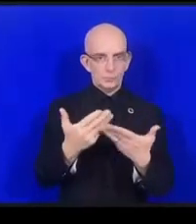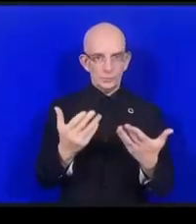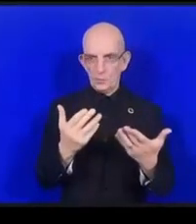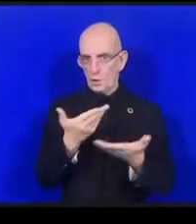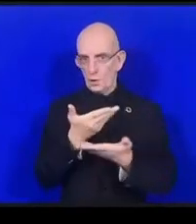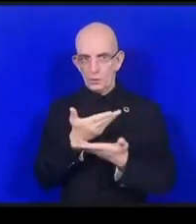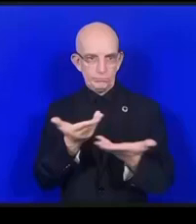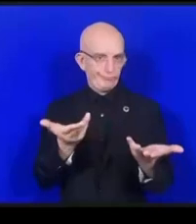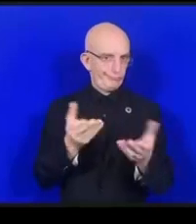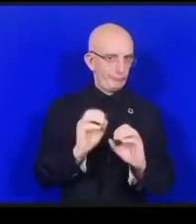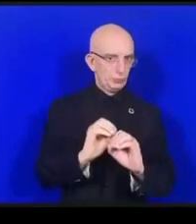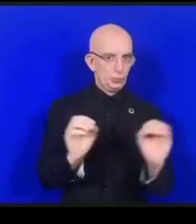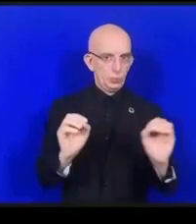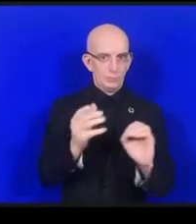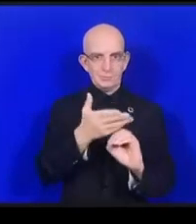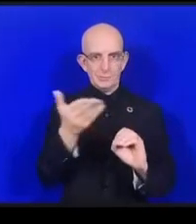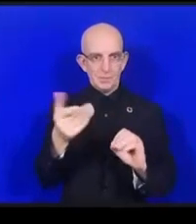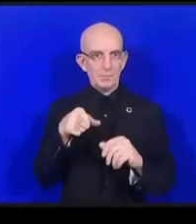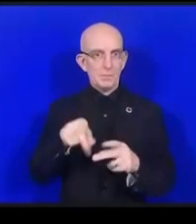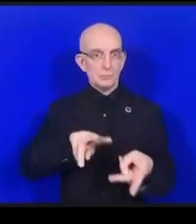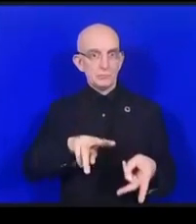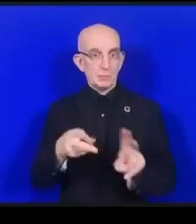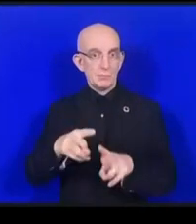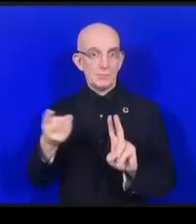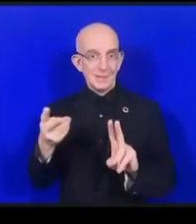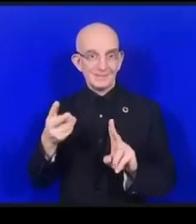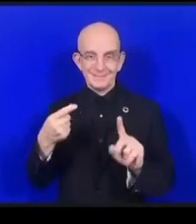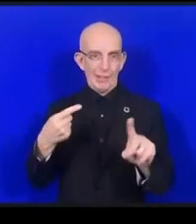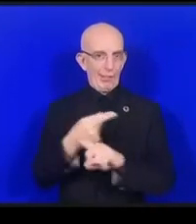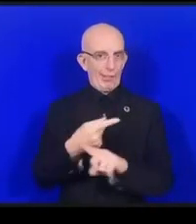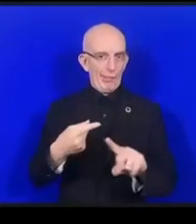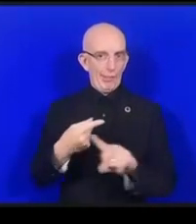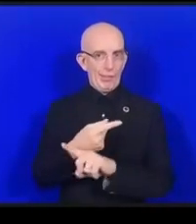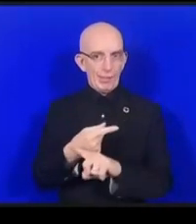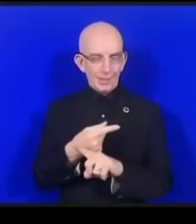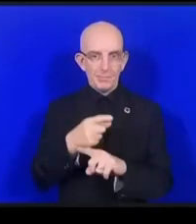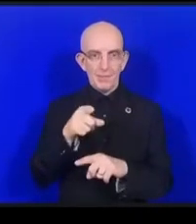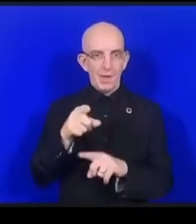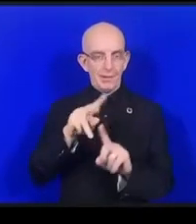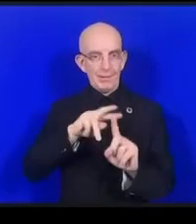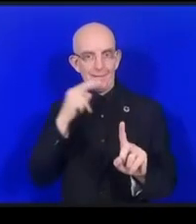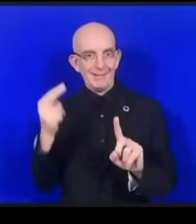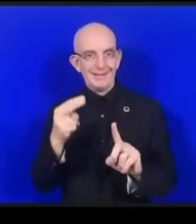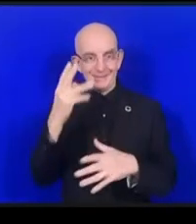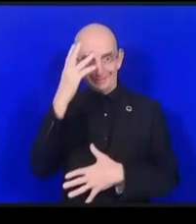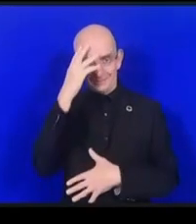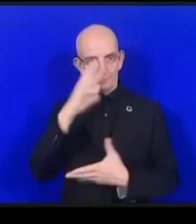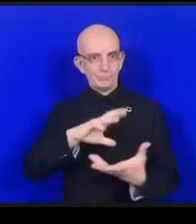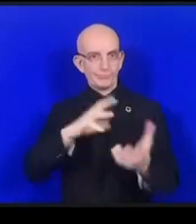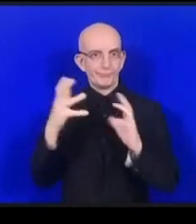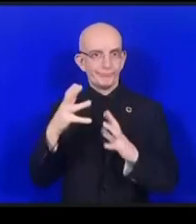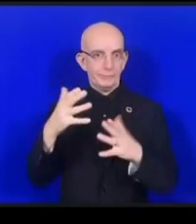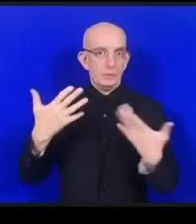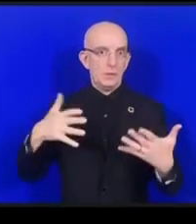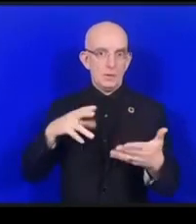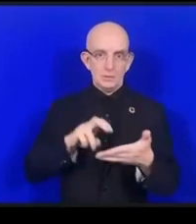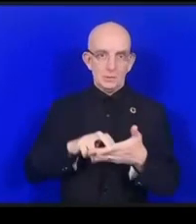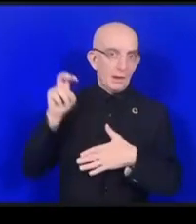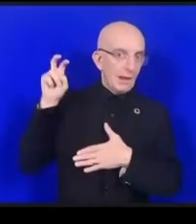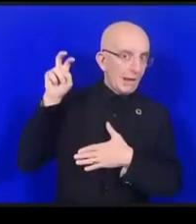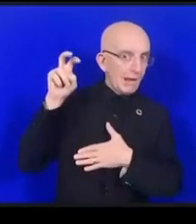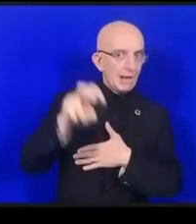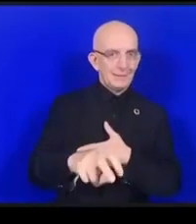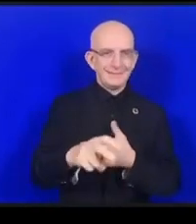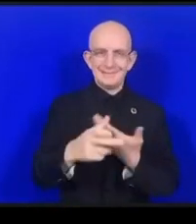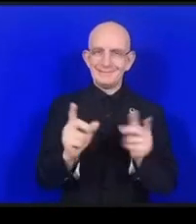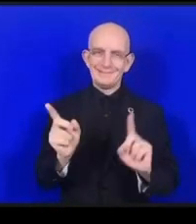своей деятельности Но это лишь будет означать что мы перепрыгивая через преграды как уже сказал винт